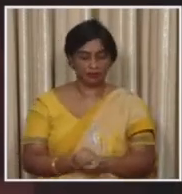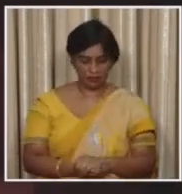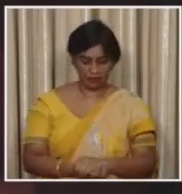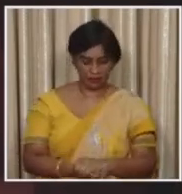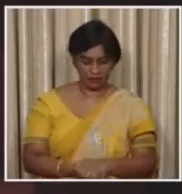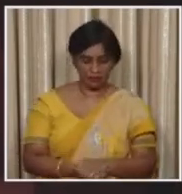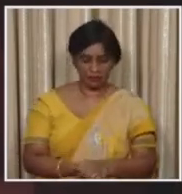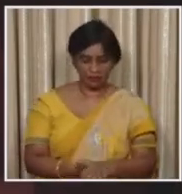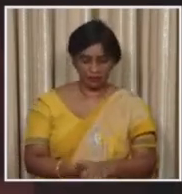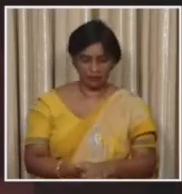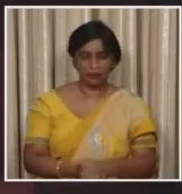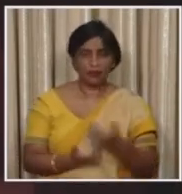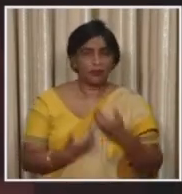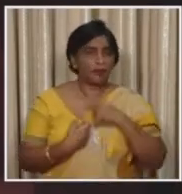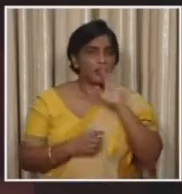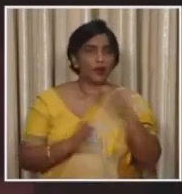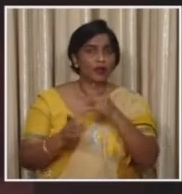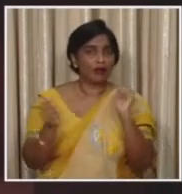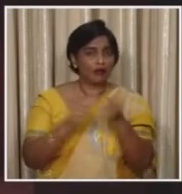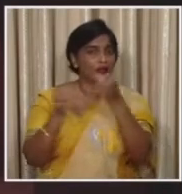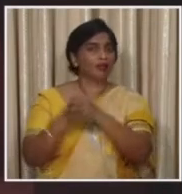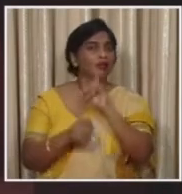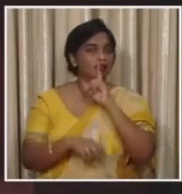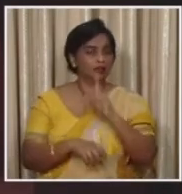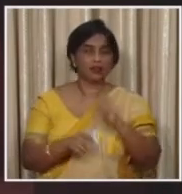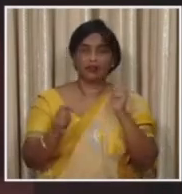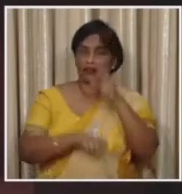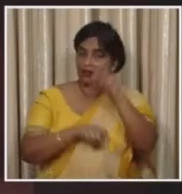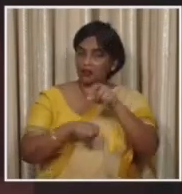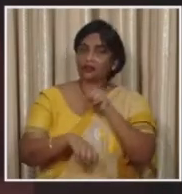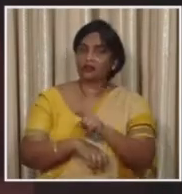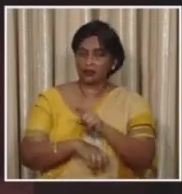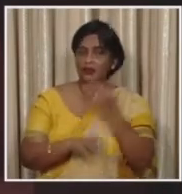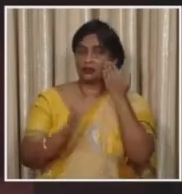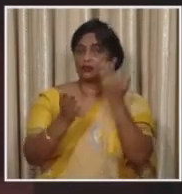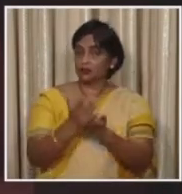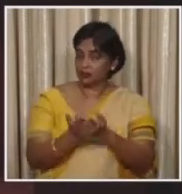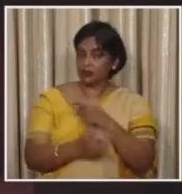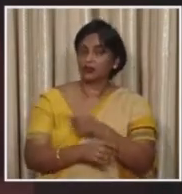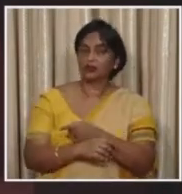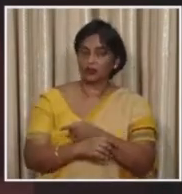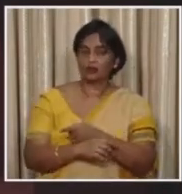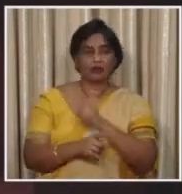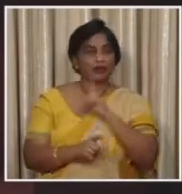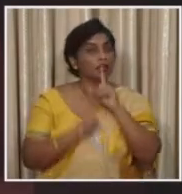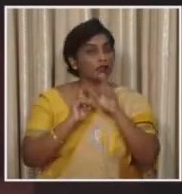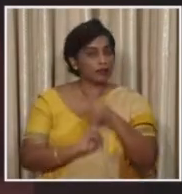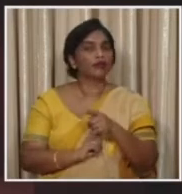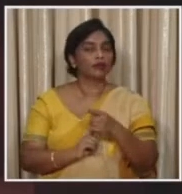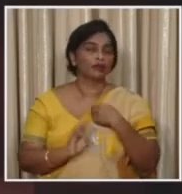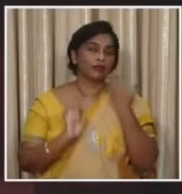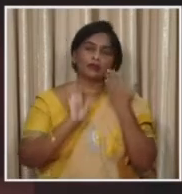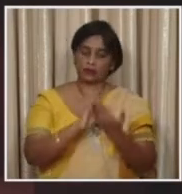තීක්ෂණ, මගේ වචන නෙවෙයි. ඒ නිසා මේ ක්‍රිකටර්ස්ලම ඉදිරිපත් කරපු පැසිවිලි මම මේ